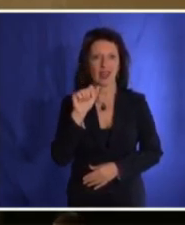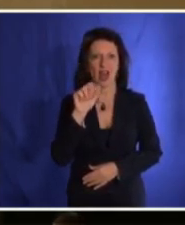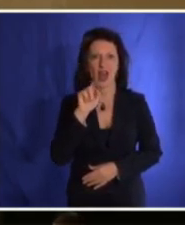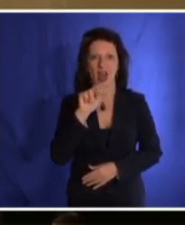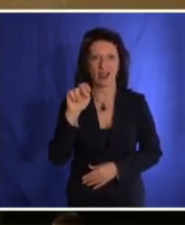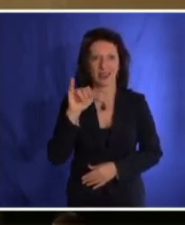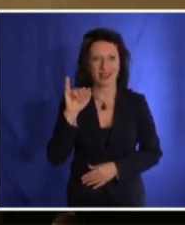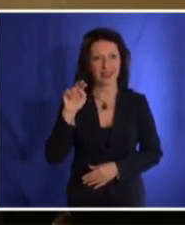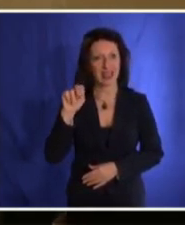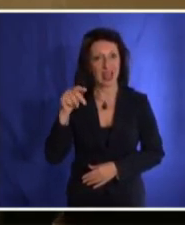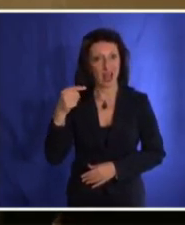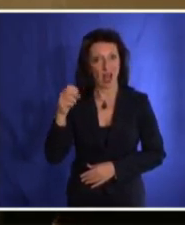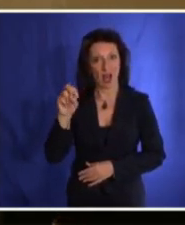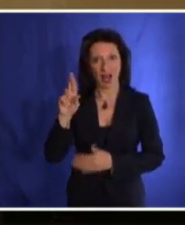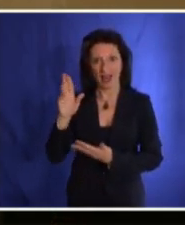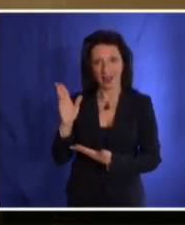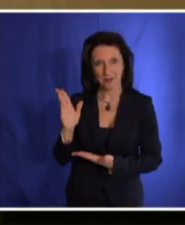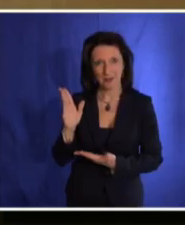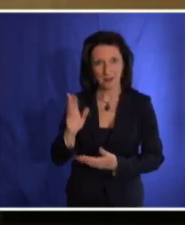nominiert.